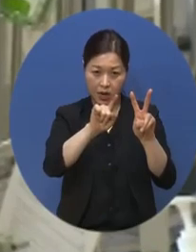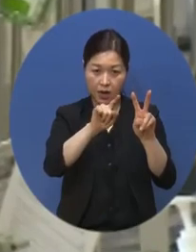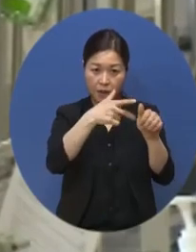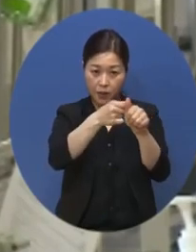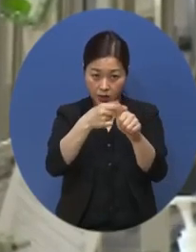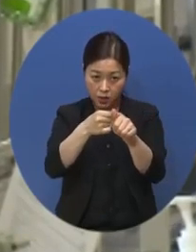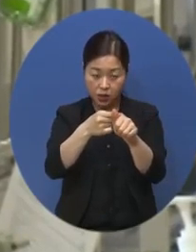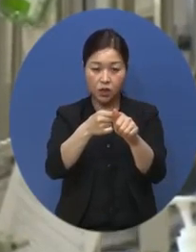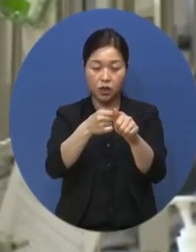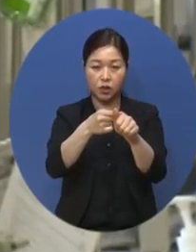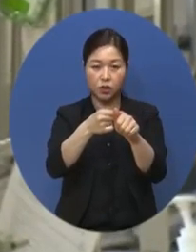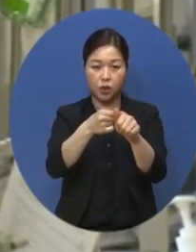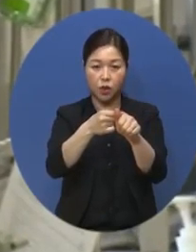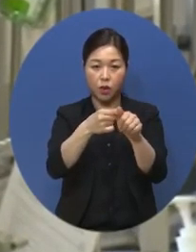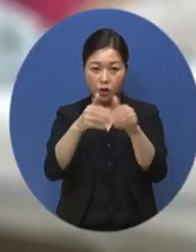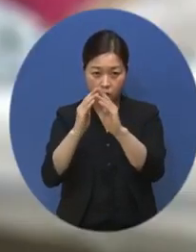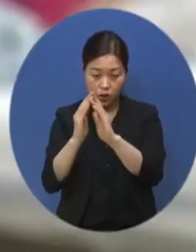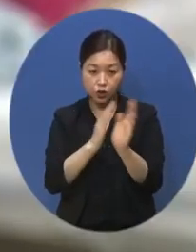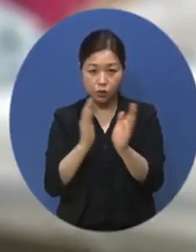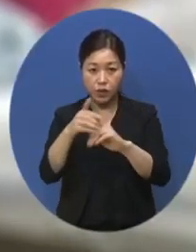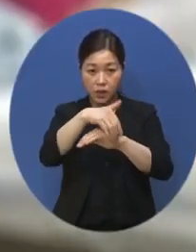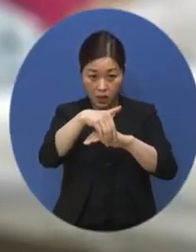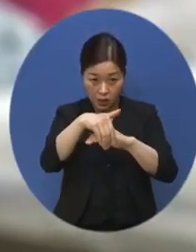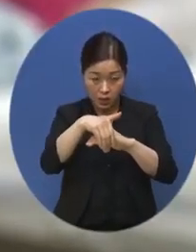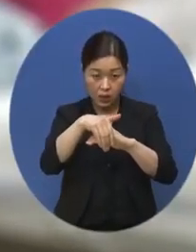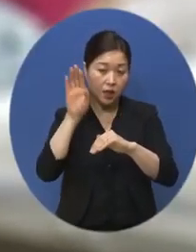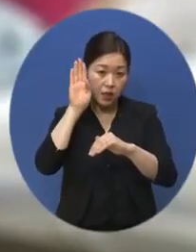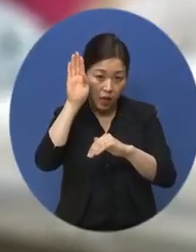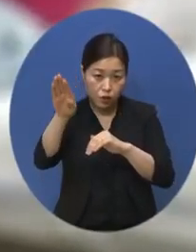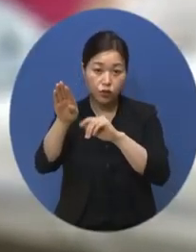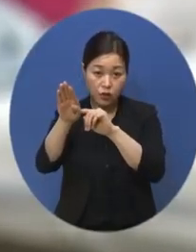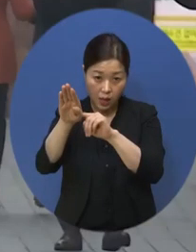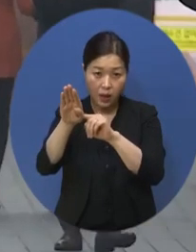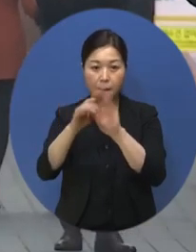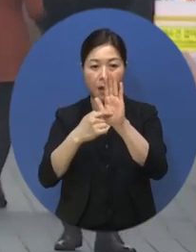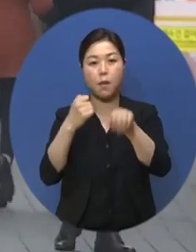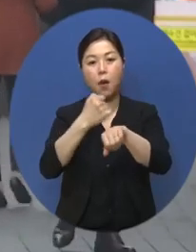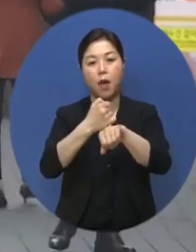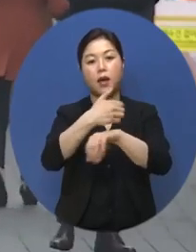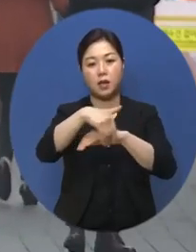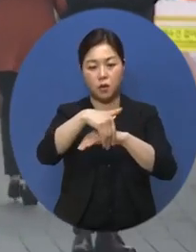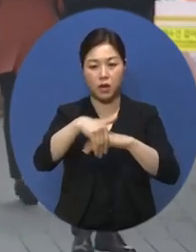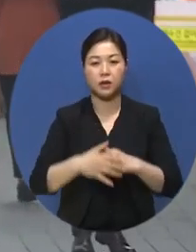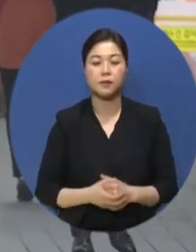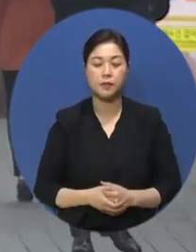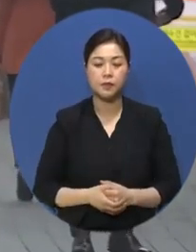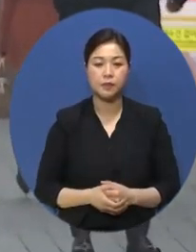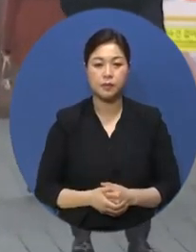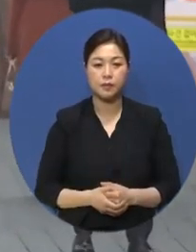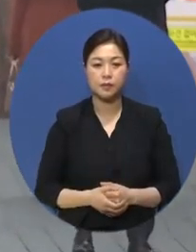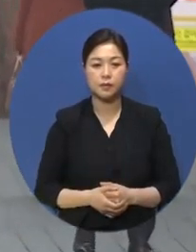구체적인 시행 계획과 일정은 추후 별도로 안내할 예정입니다 복지 tv 뉴스 전 둘입니다